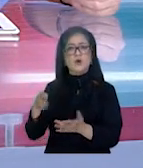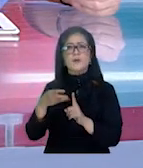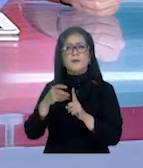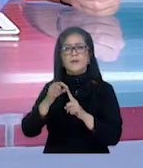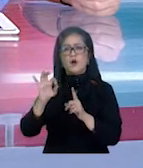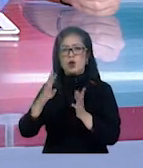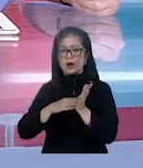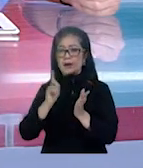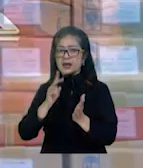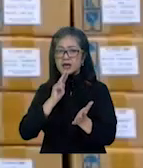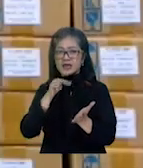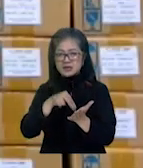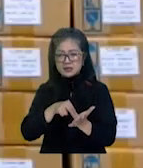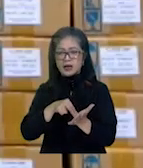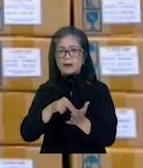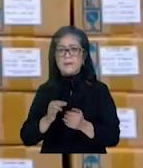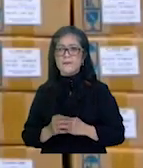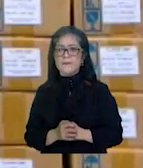edar.